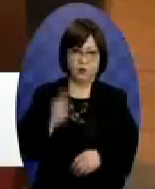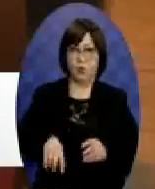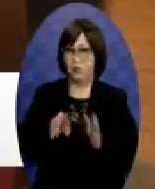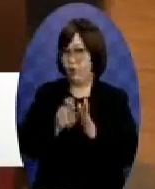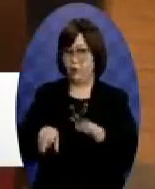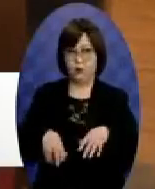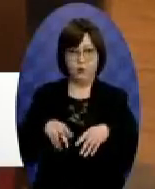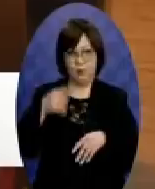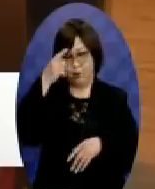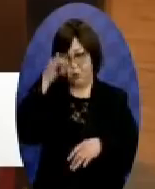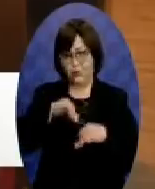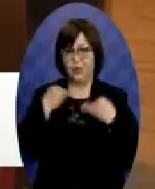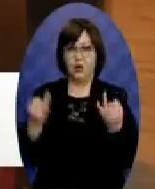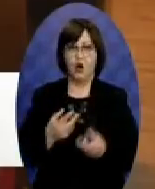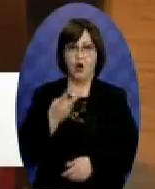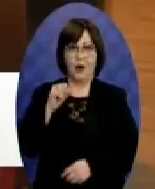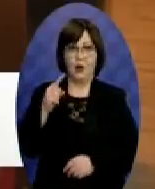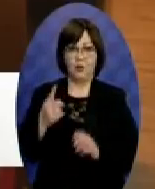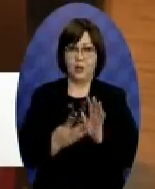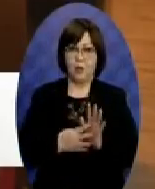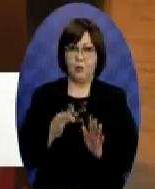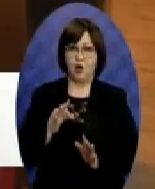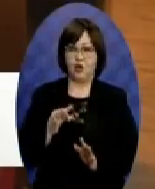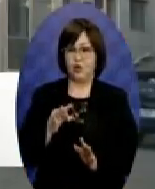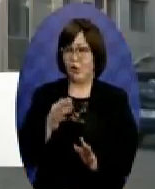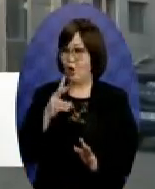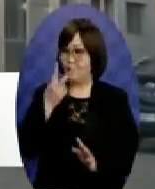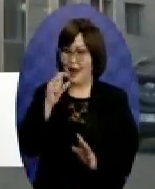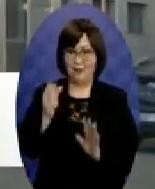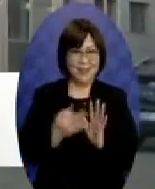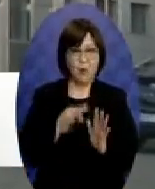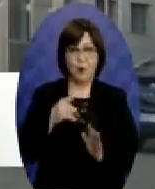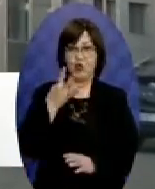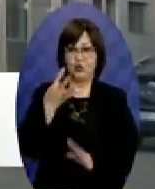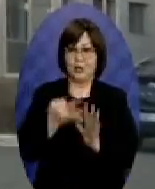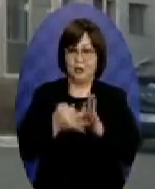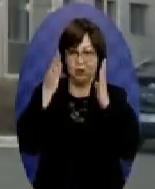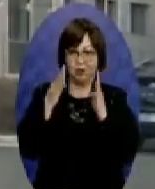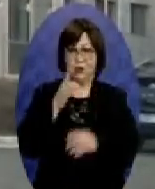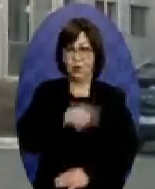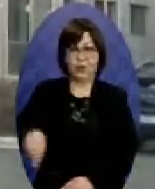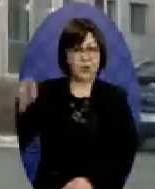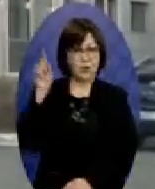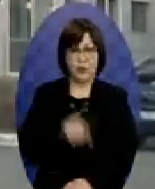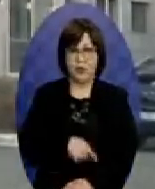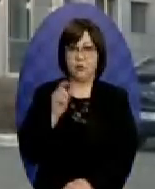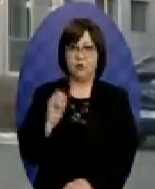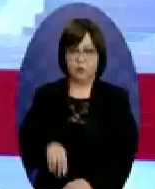хурлын 2018 оны 48-р тогтоолыг хүчингүй болголоо.